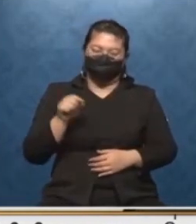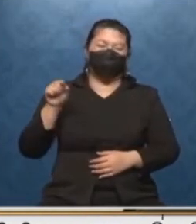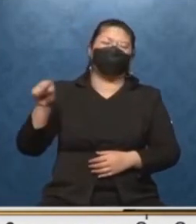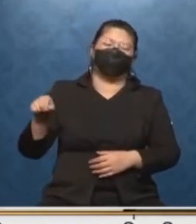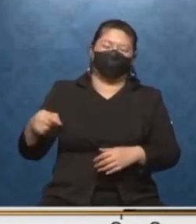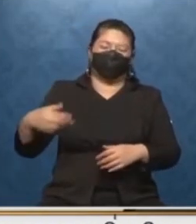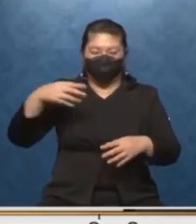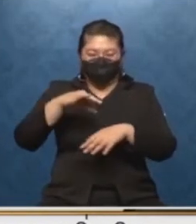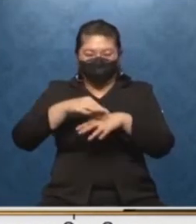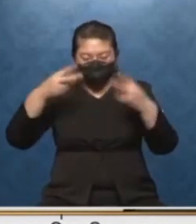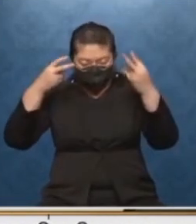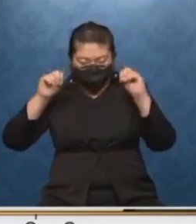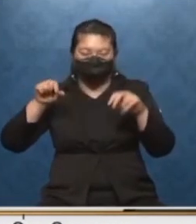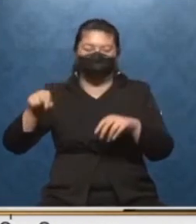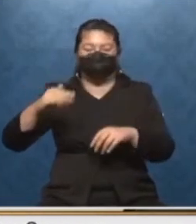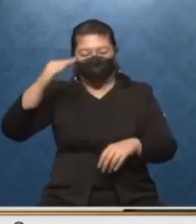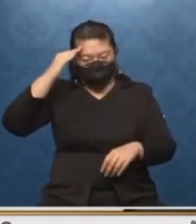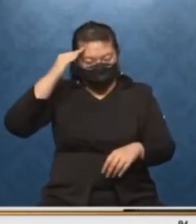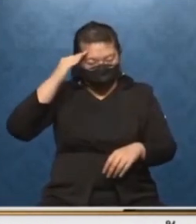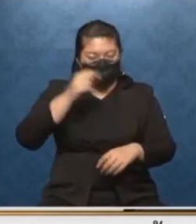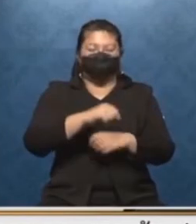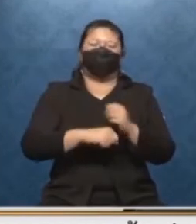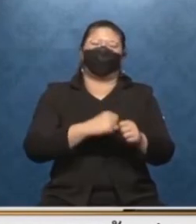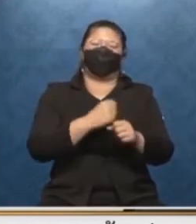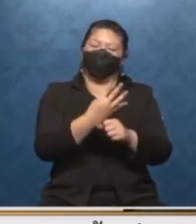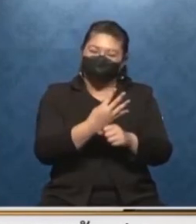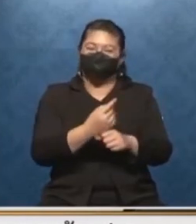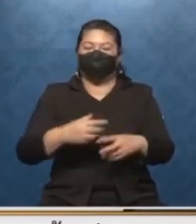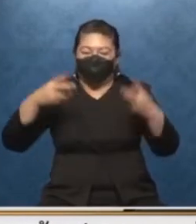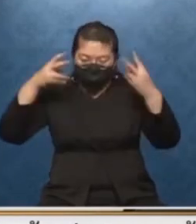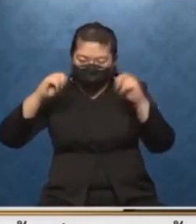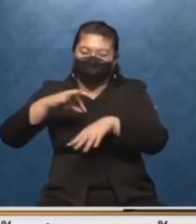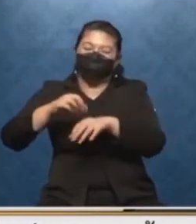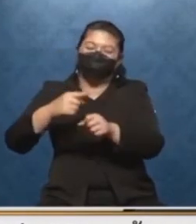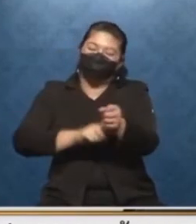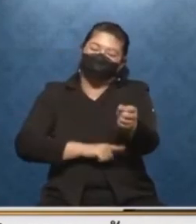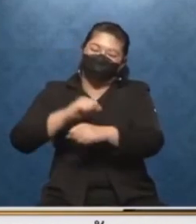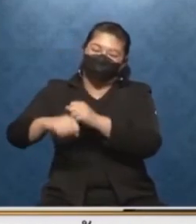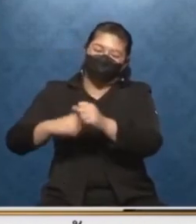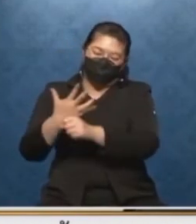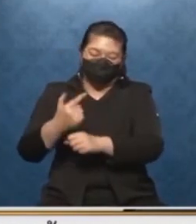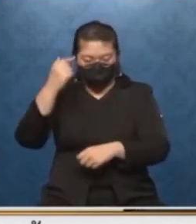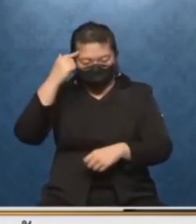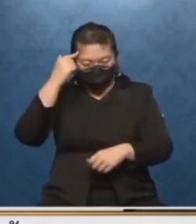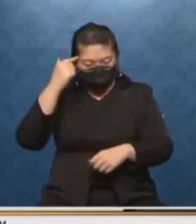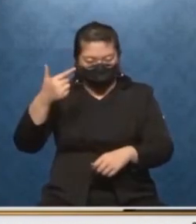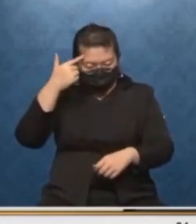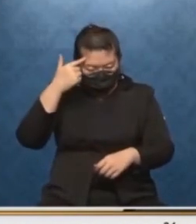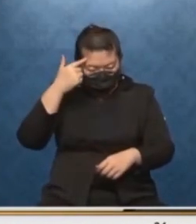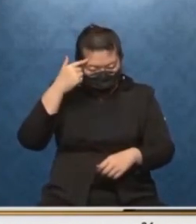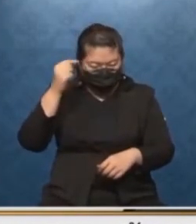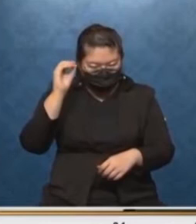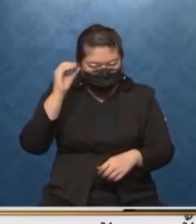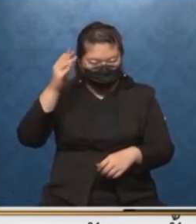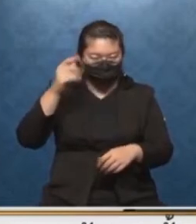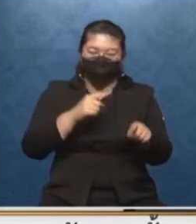เป็พอพระระบอลมา 4 ปีในยลำตมา 5 ปีทั้งททรทุเรื่องน่าจะมความสามารถมความสจหลมากกาลฐ